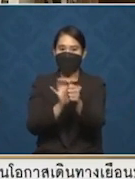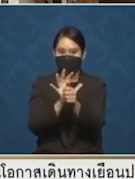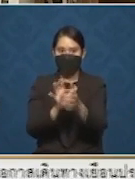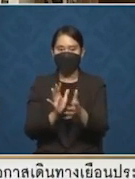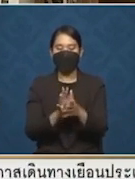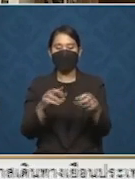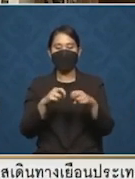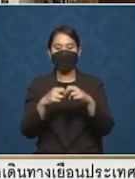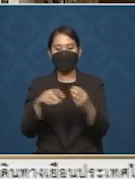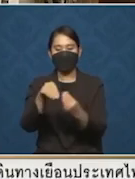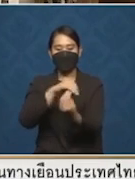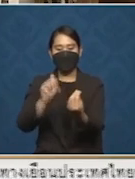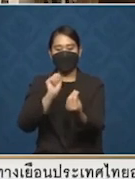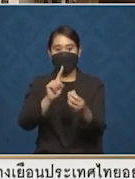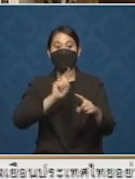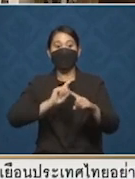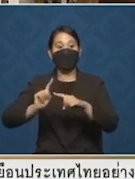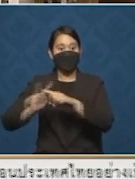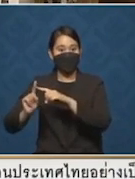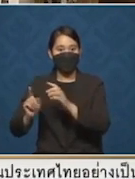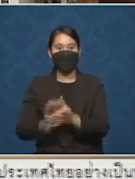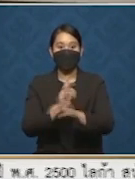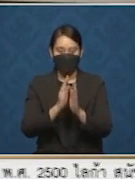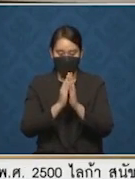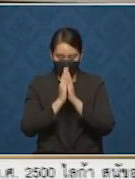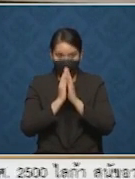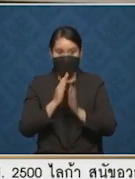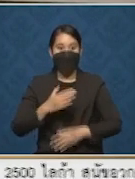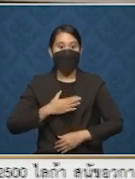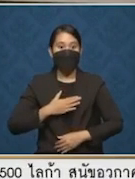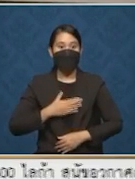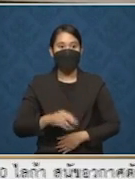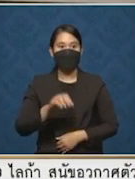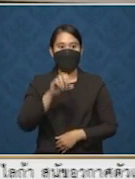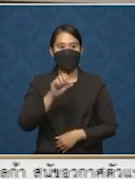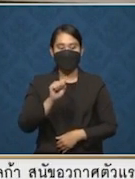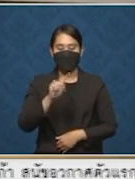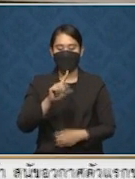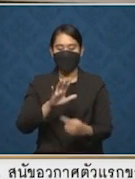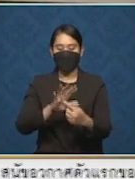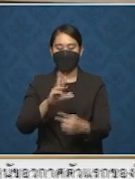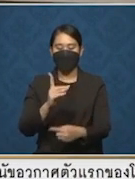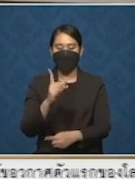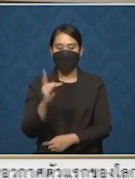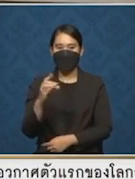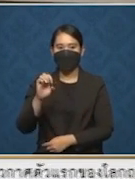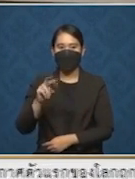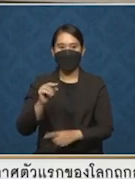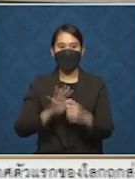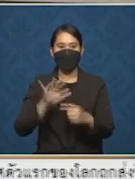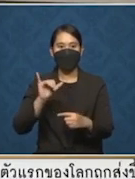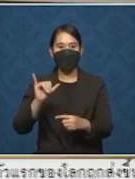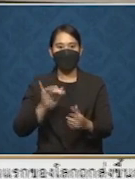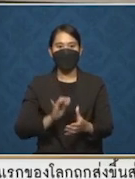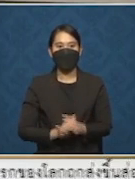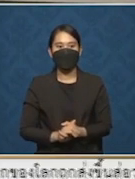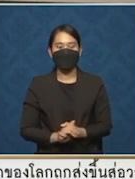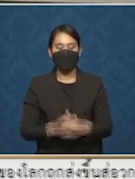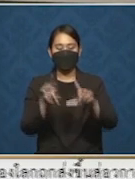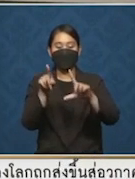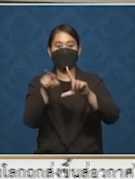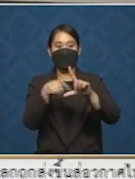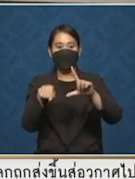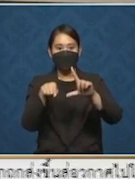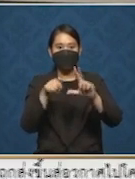ำๆที่เขาเนี่ยไปกาลงคะแนนให้พวกคุณเนี่ยไปนั่งกันอยู่แบบนี ้ นะครับไปรับเ